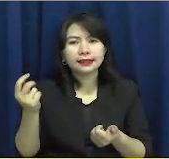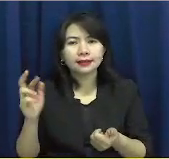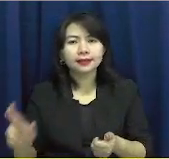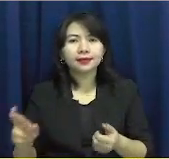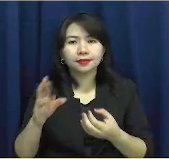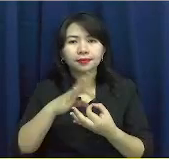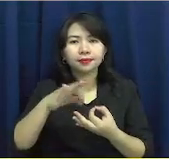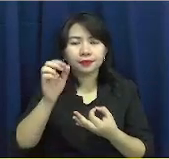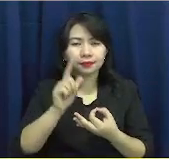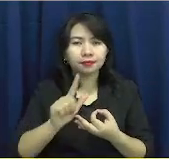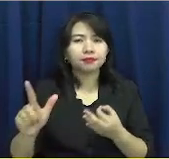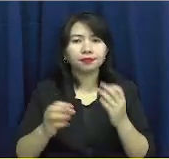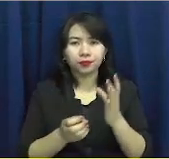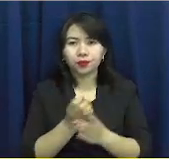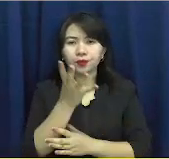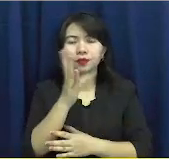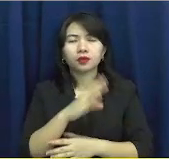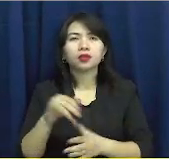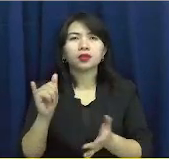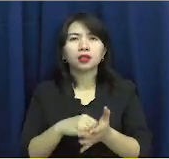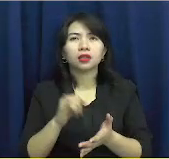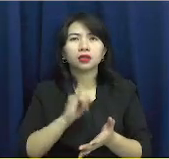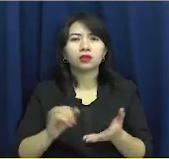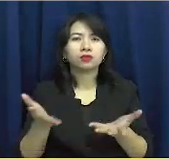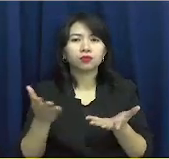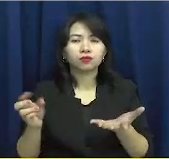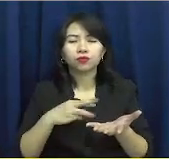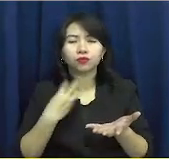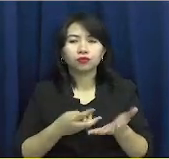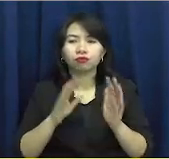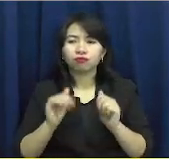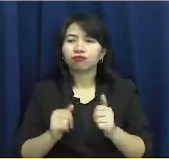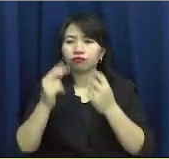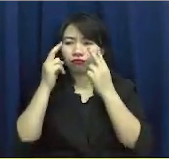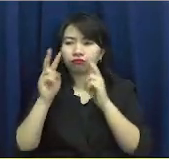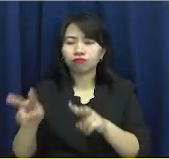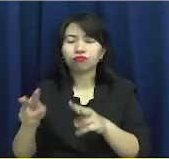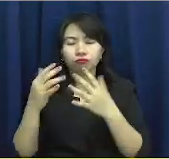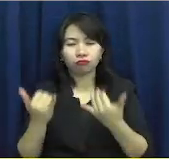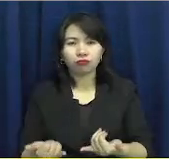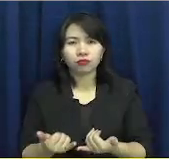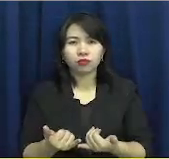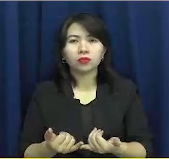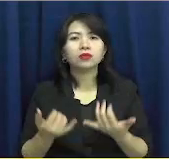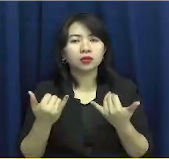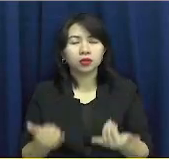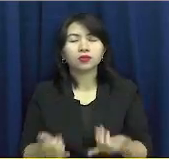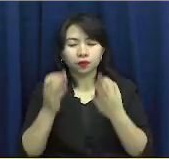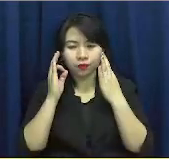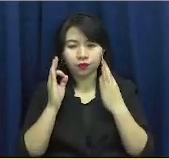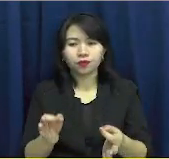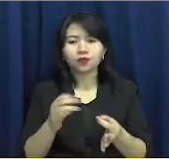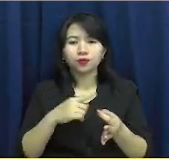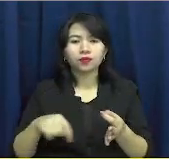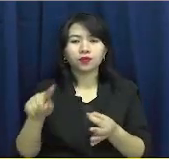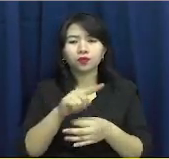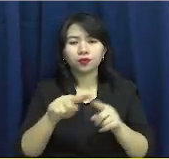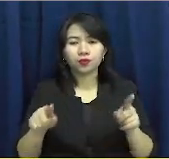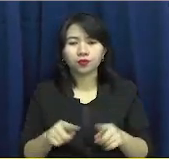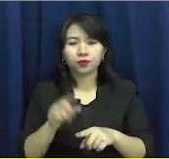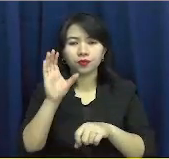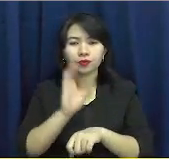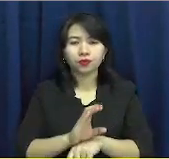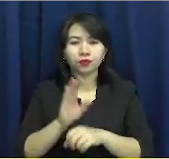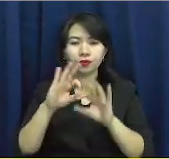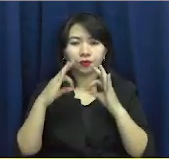That's the point. Doon natin makikita yung pagkakaiba. Now, alisin natin ulit sila sa picture. Tayo ulit mag-usap as a church family.